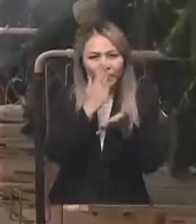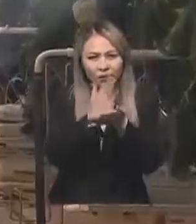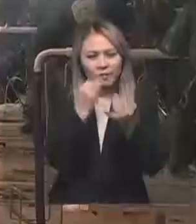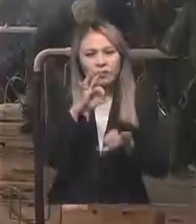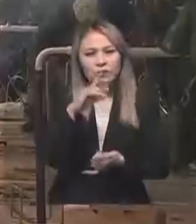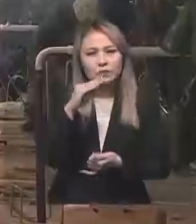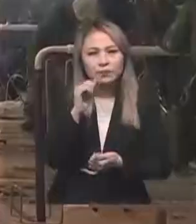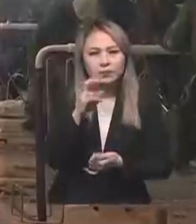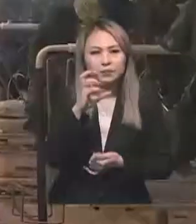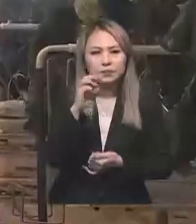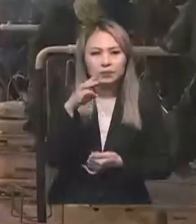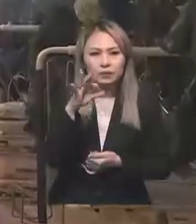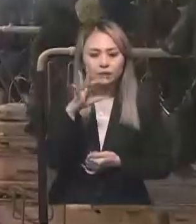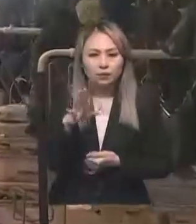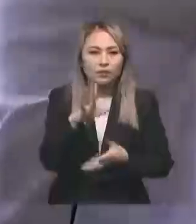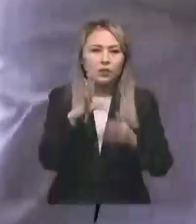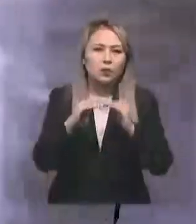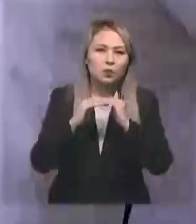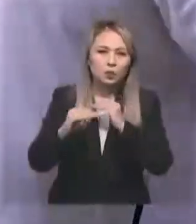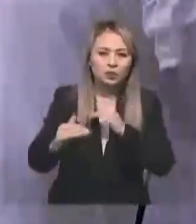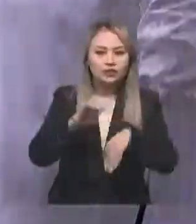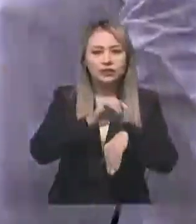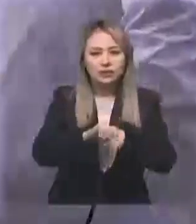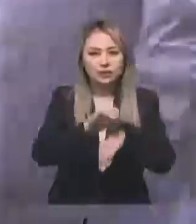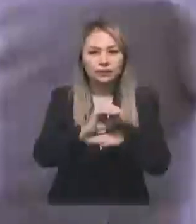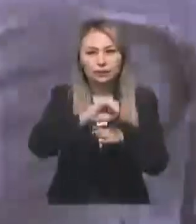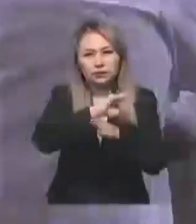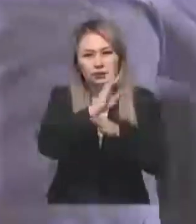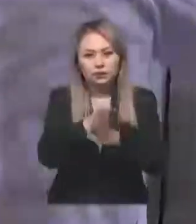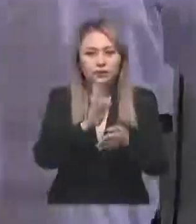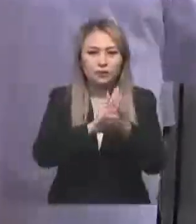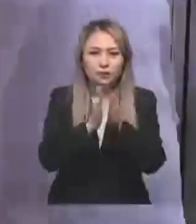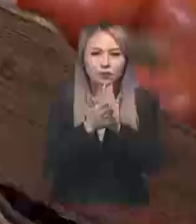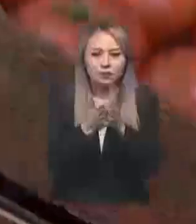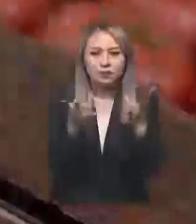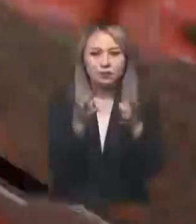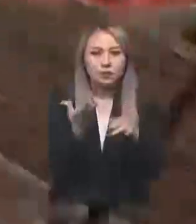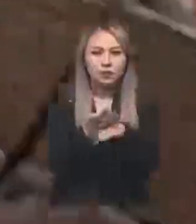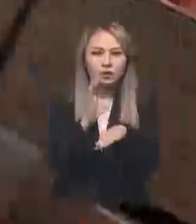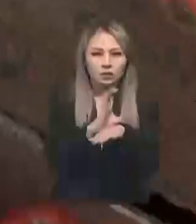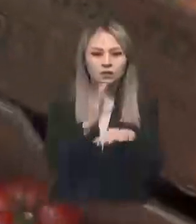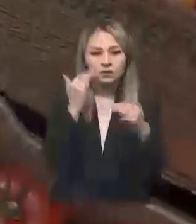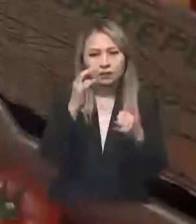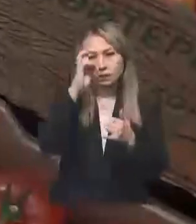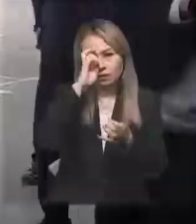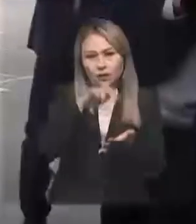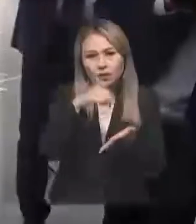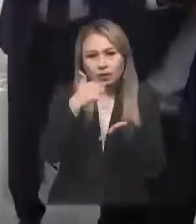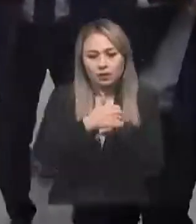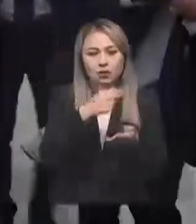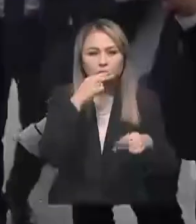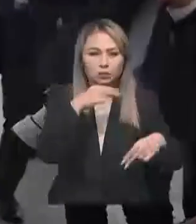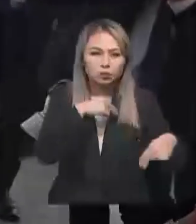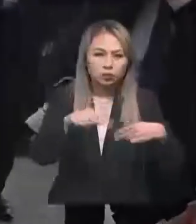Олжас Бектенов ішкі нарықты отандық ауыл шаруашылығы өнімдерімен қамтамасыз ету шараларын күшейтуді тапсырды. Үкімет басшысы азық-түлік